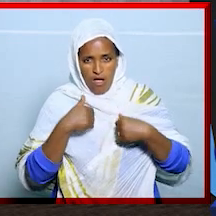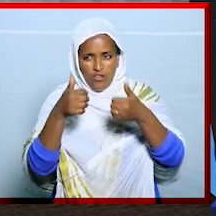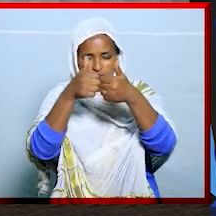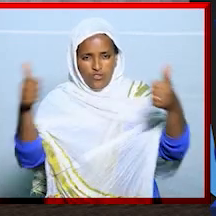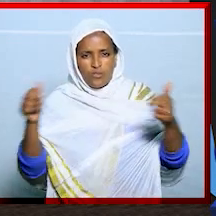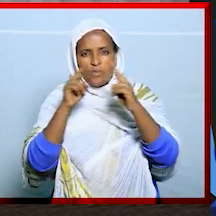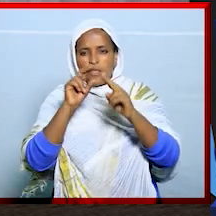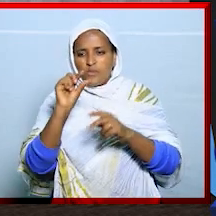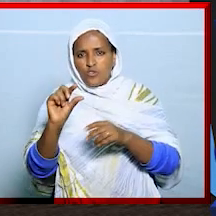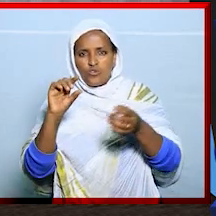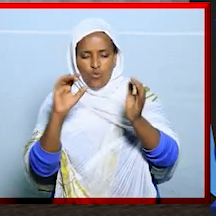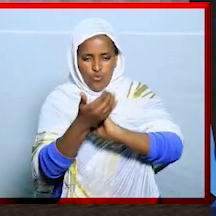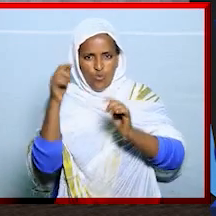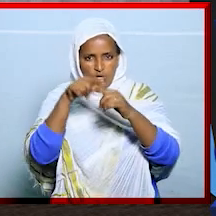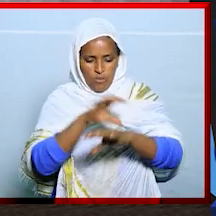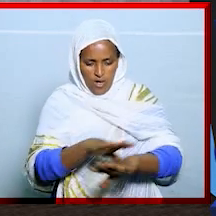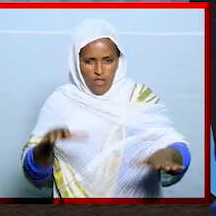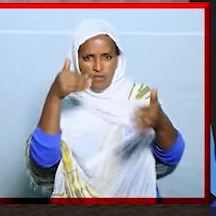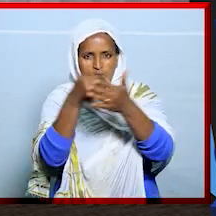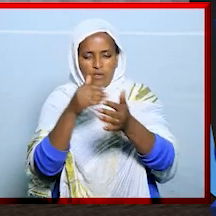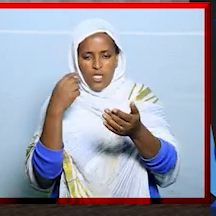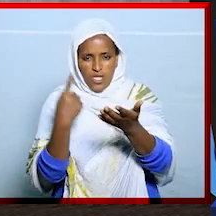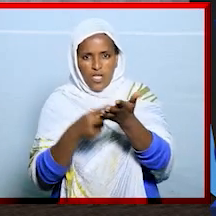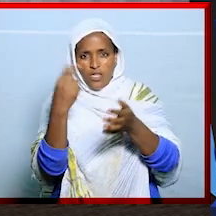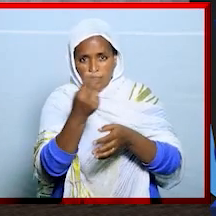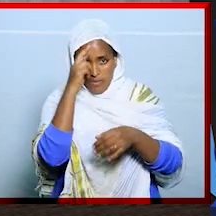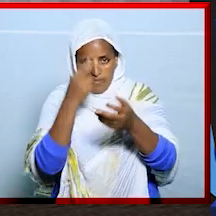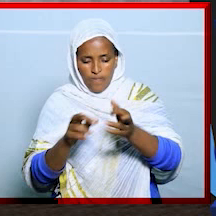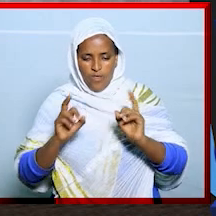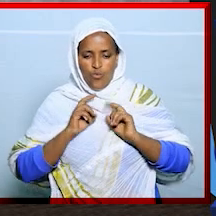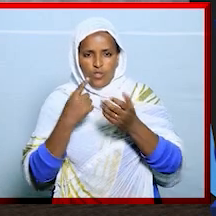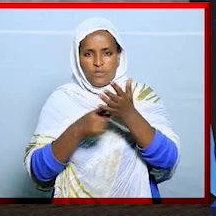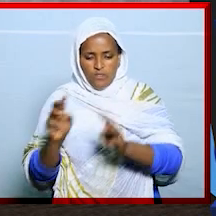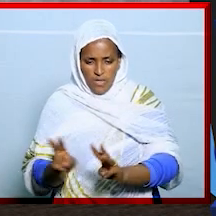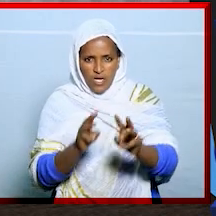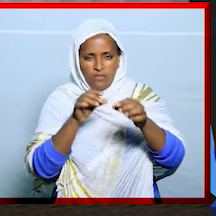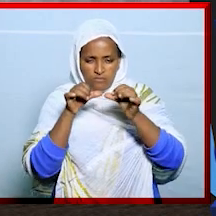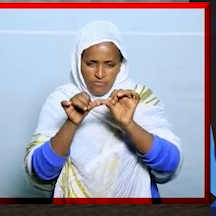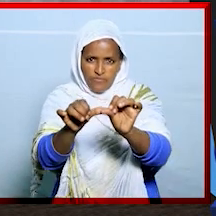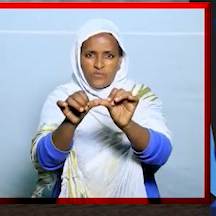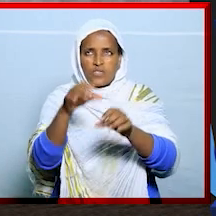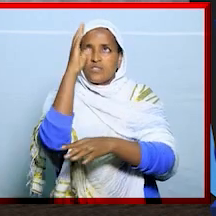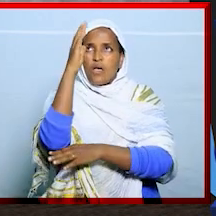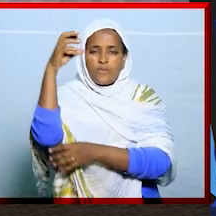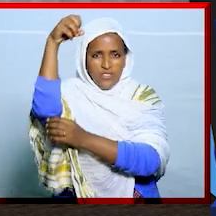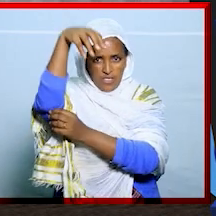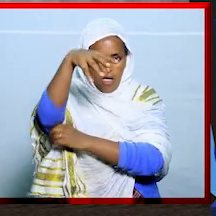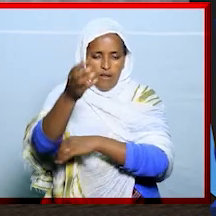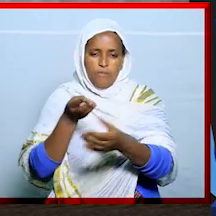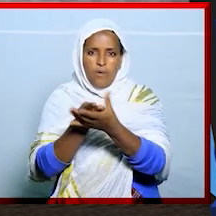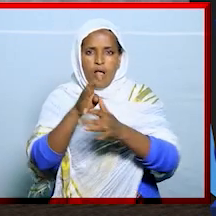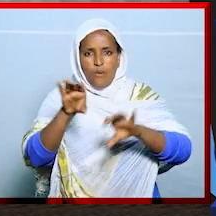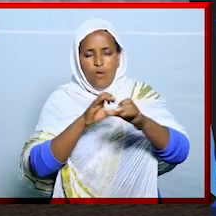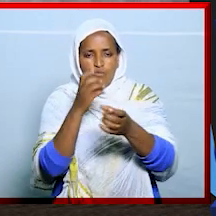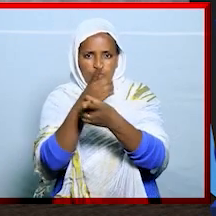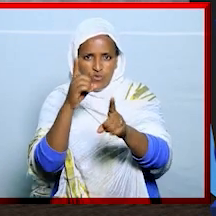እኛ እየደረሰ እጅግ በጣም ጥቂት የሆነው ነው ወደ መሬት የሚደርሰው። ያንን እየተጠቀምንበት ህይወት በዚህ መንገድ እንዲቀጥል እግዚአብሔር